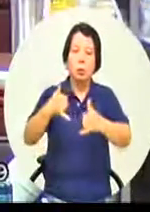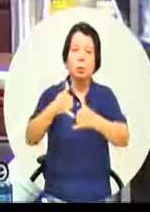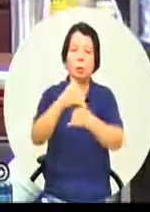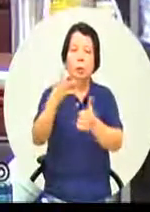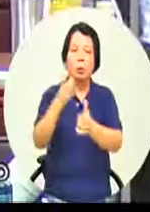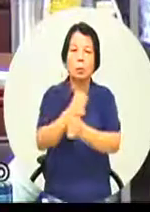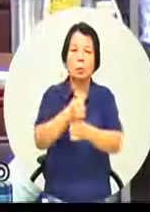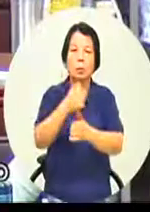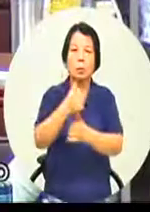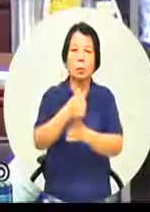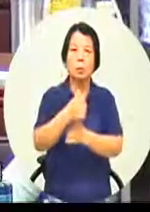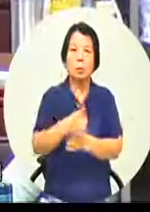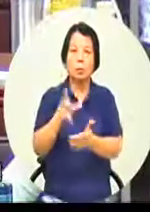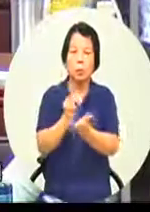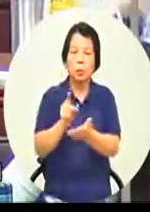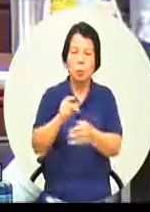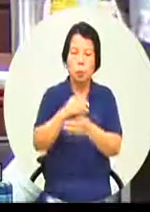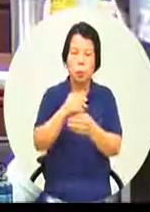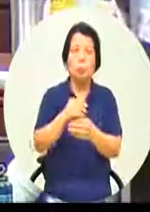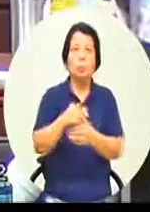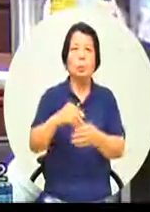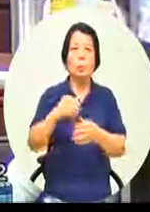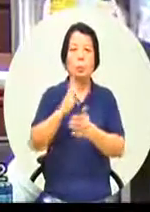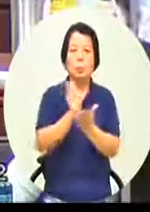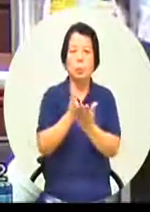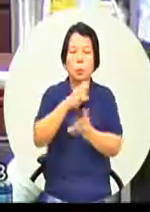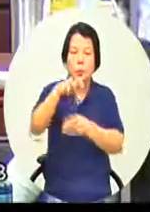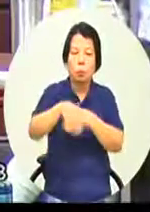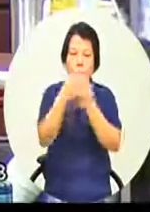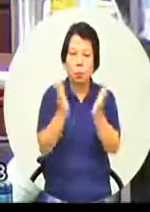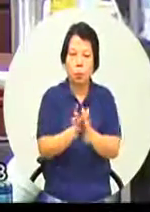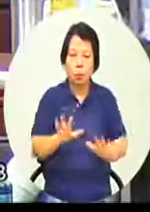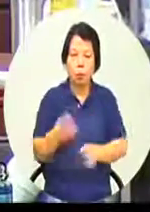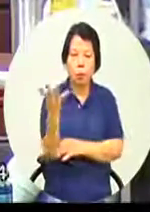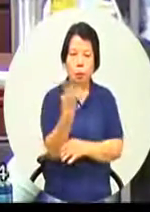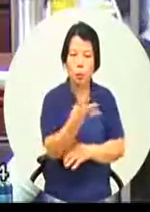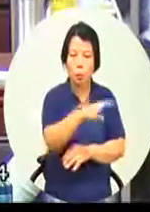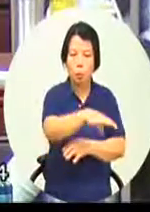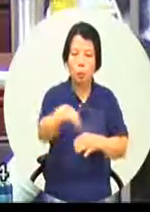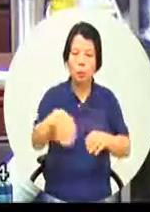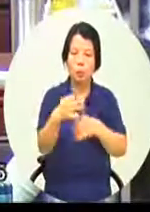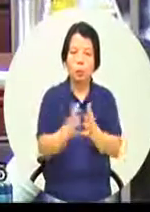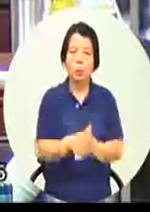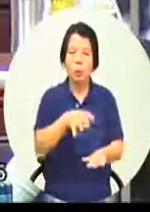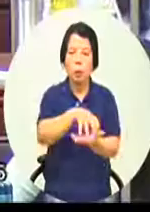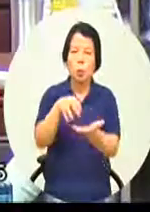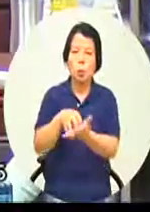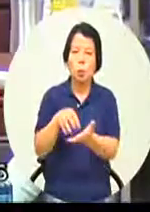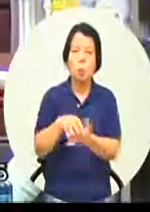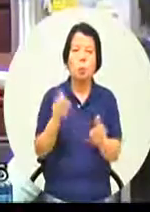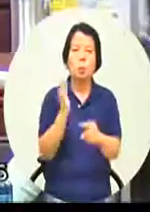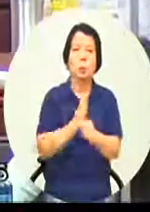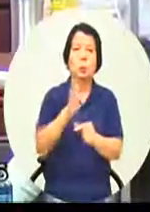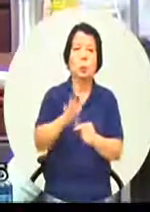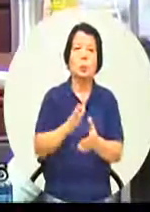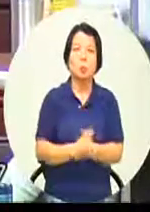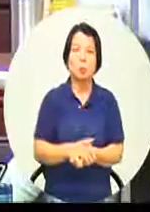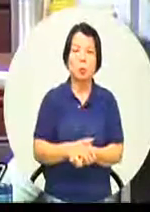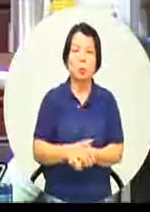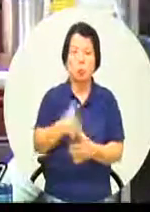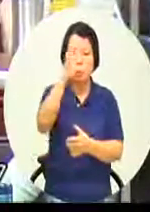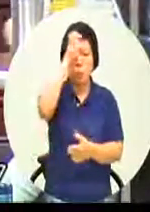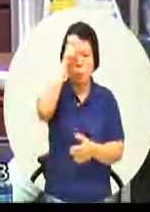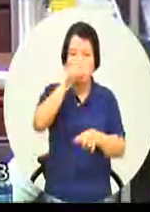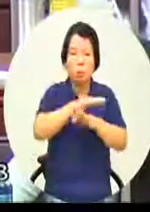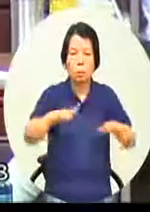个训练磨合的。那目前就是还没有完成整个手续。那另外还有就是警安犬，那